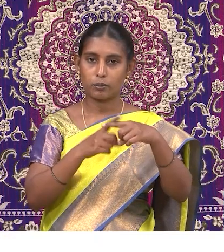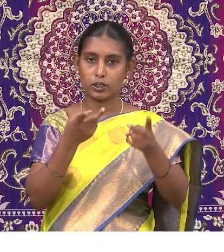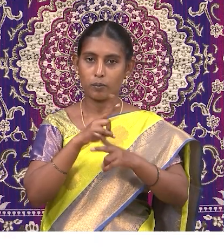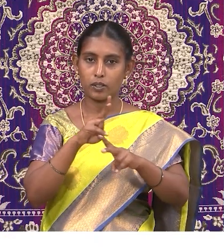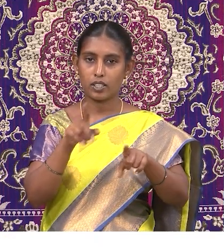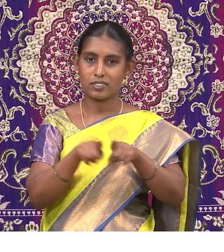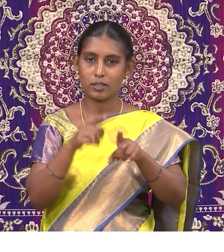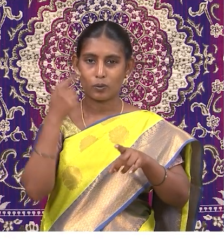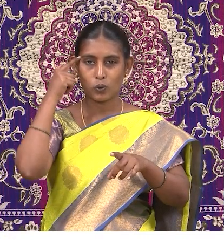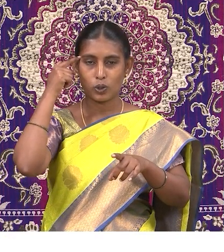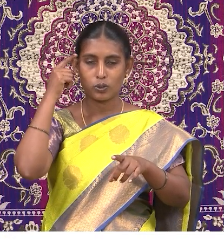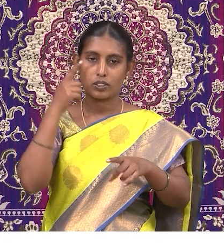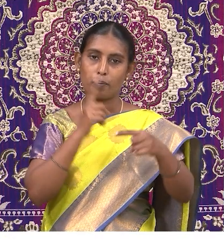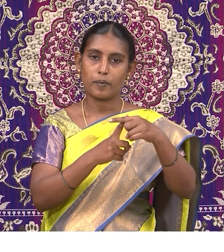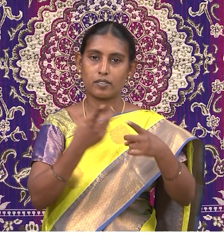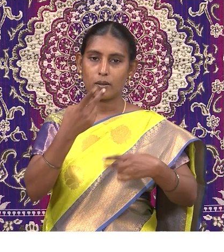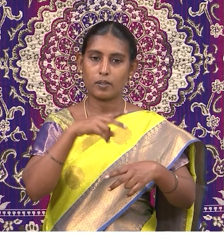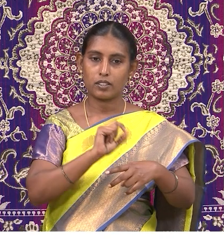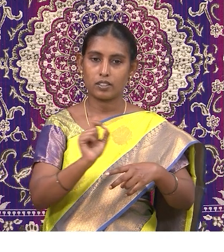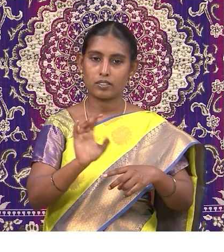போட்டுக்கலாம். அப்போது